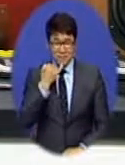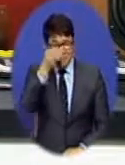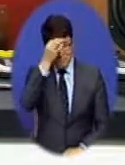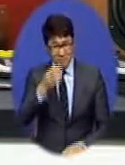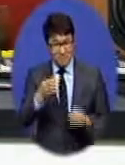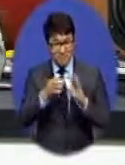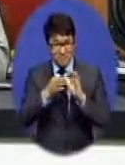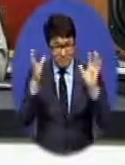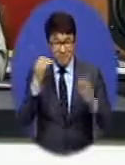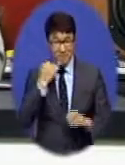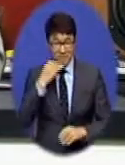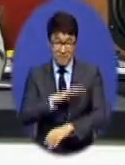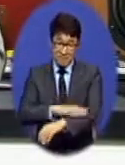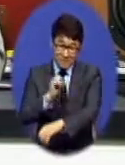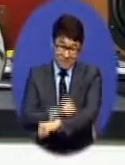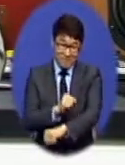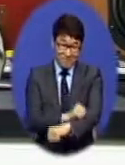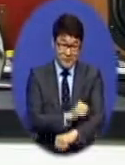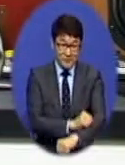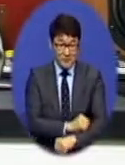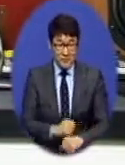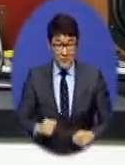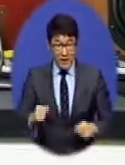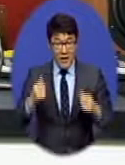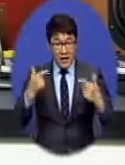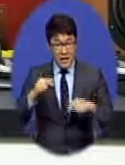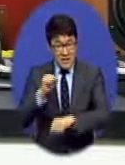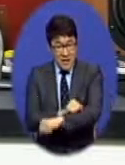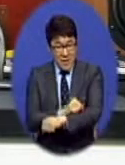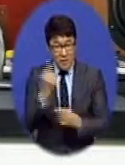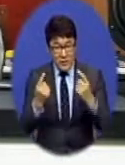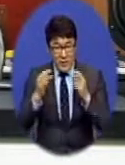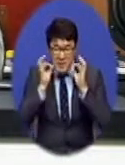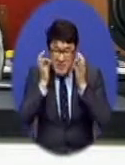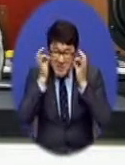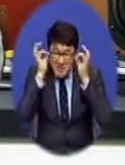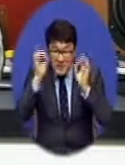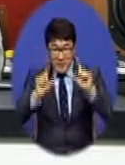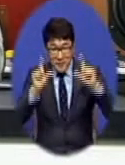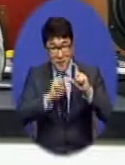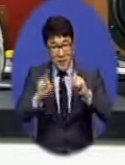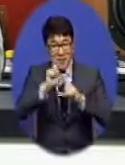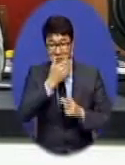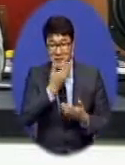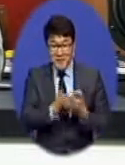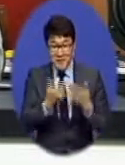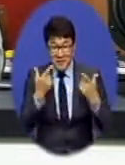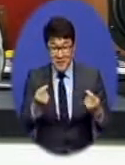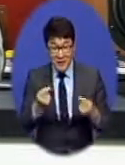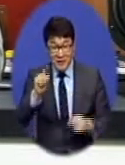죄송하셔도 됩니다. 그렇습니다. 잘해주셨습니다. 네. 항상 잘하는 것보다요 애쓰는 마음이 훨씬 중요한 것 같습니다. 자,